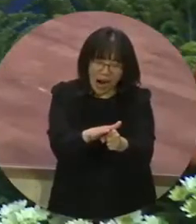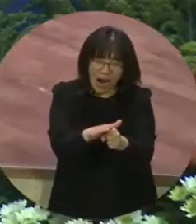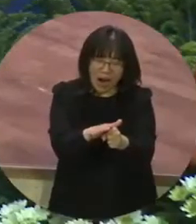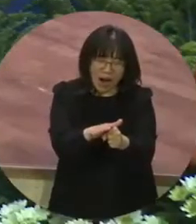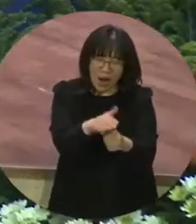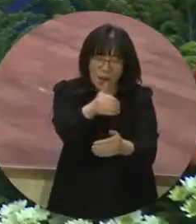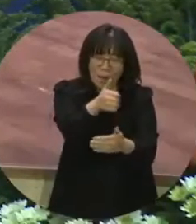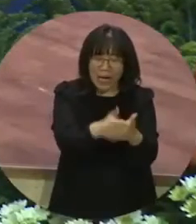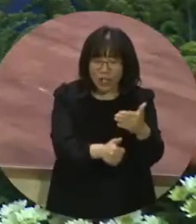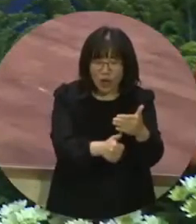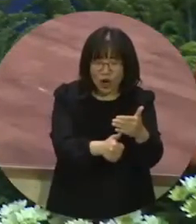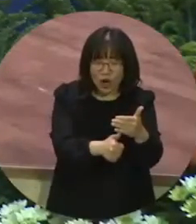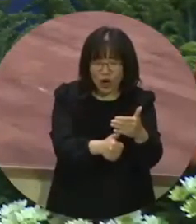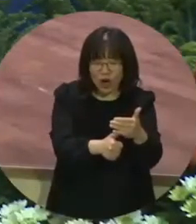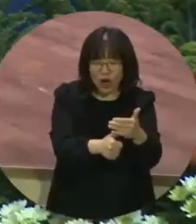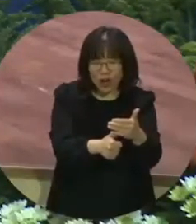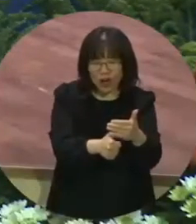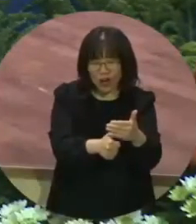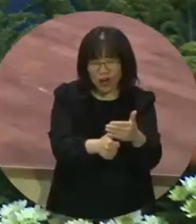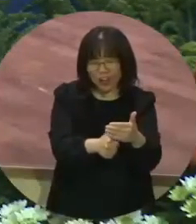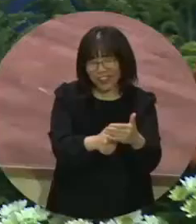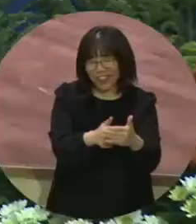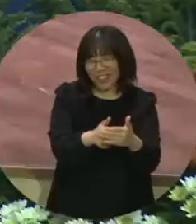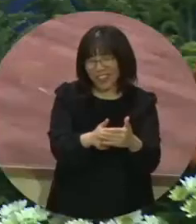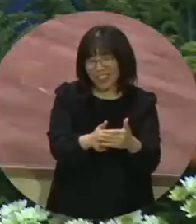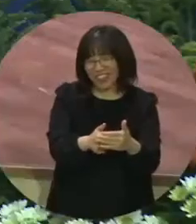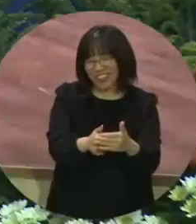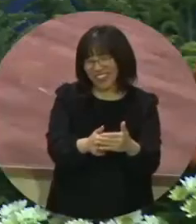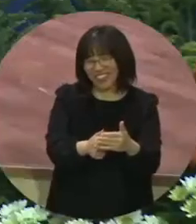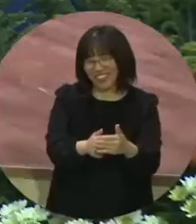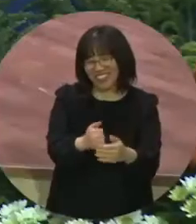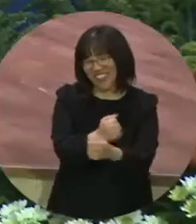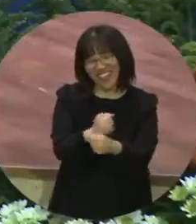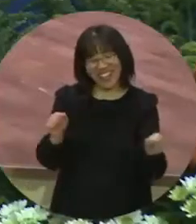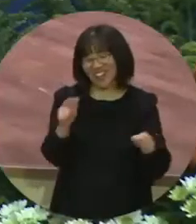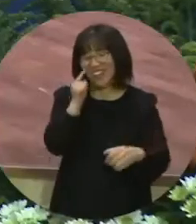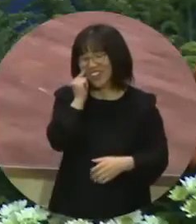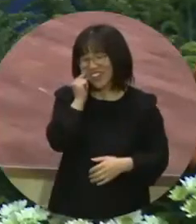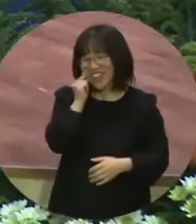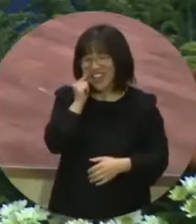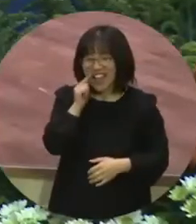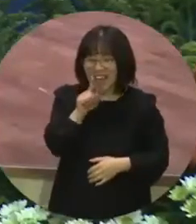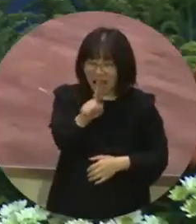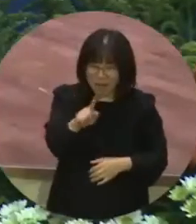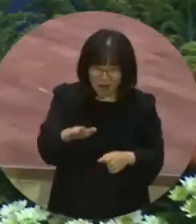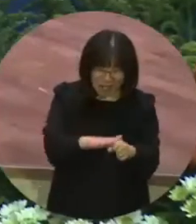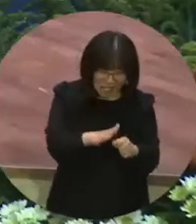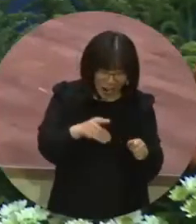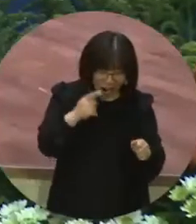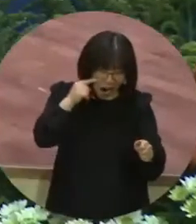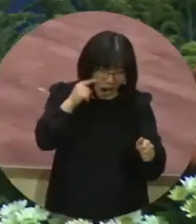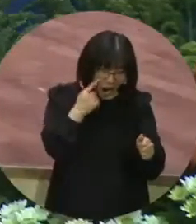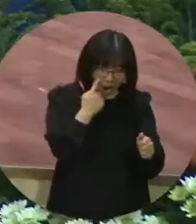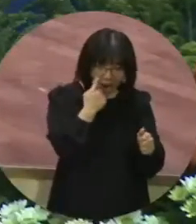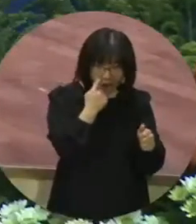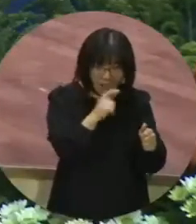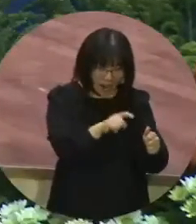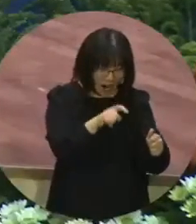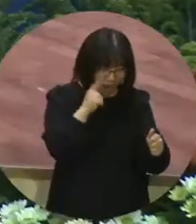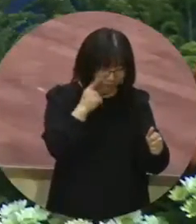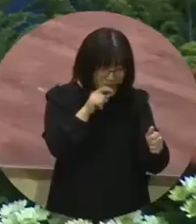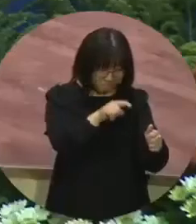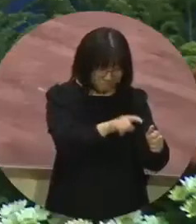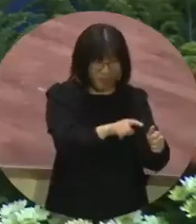못해. 아멘. 이제 여러분을 향한 사랑 변함이 없습니다. 하나님이